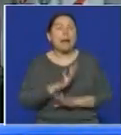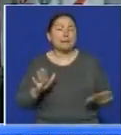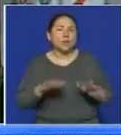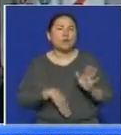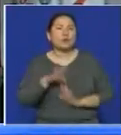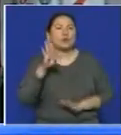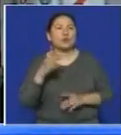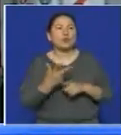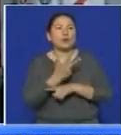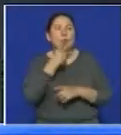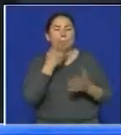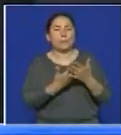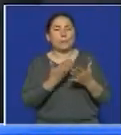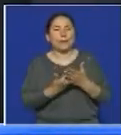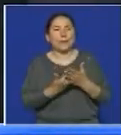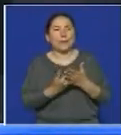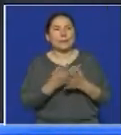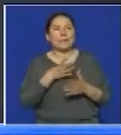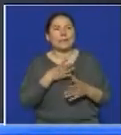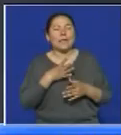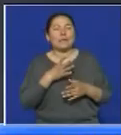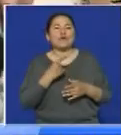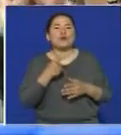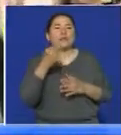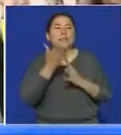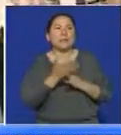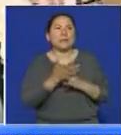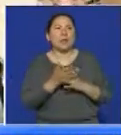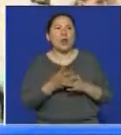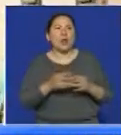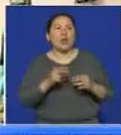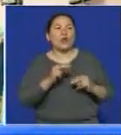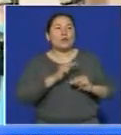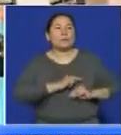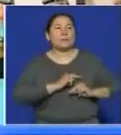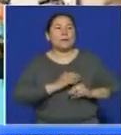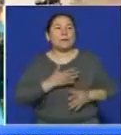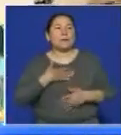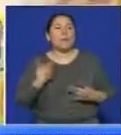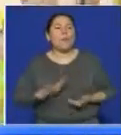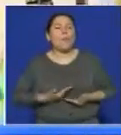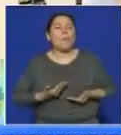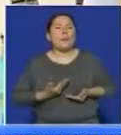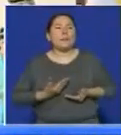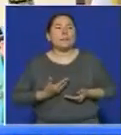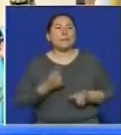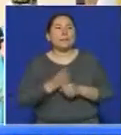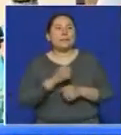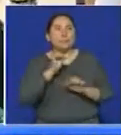үздіктер қатарынан көрінген, осы жолы да жеңетініне сенімді. Музыка менің өмірімді десем де болады.